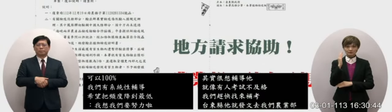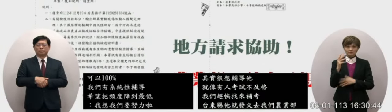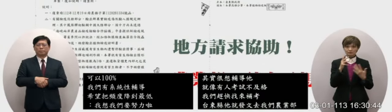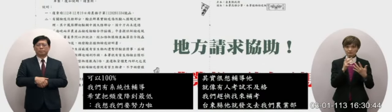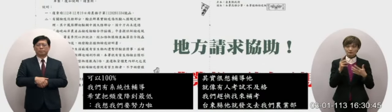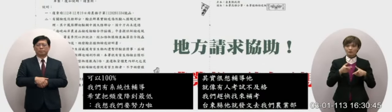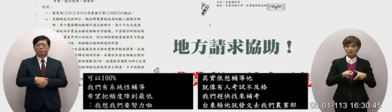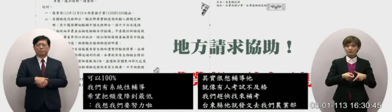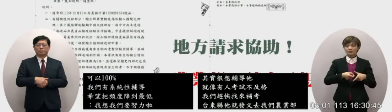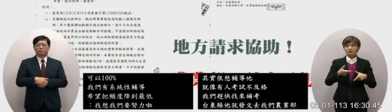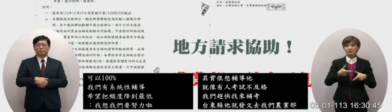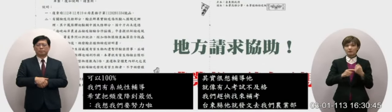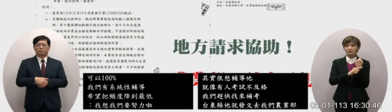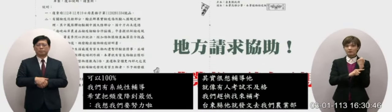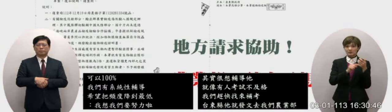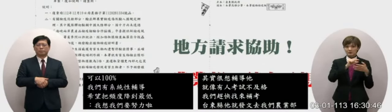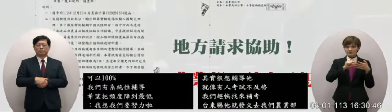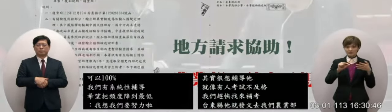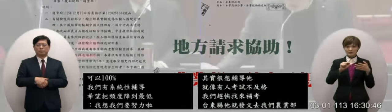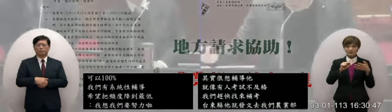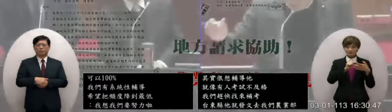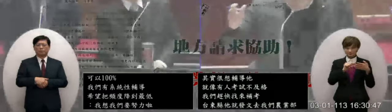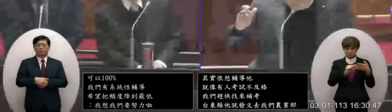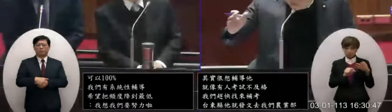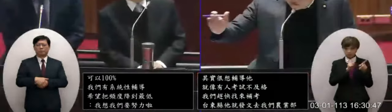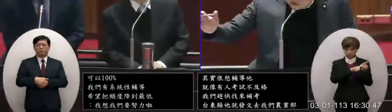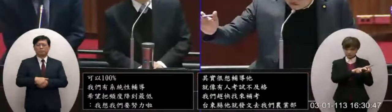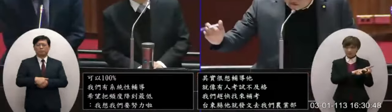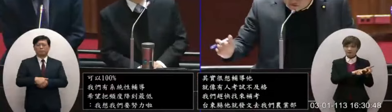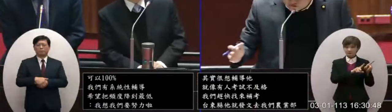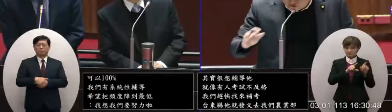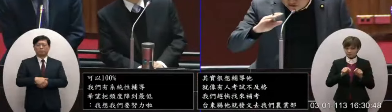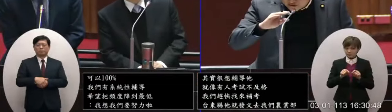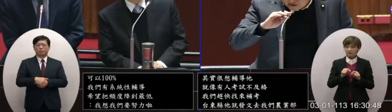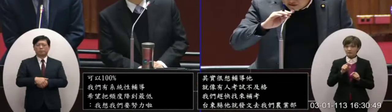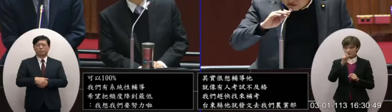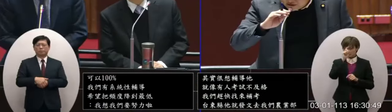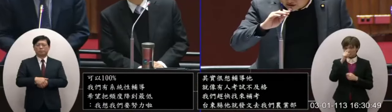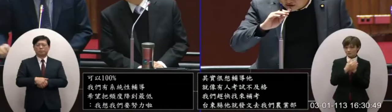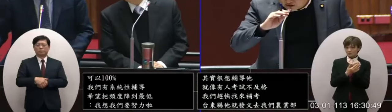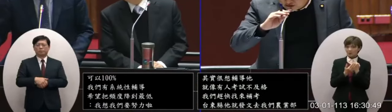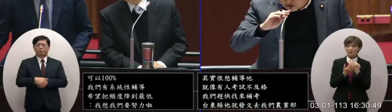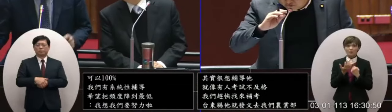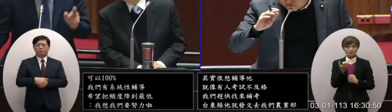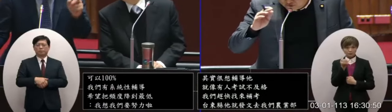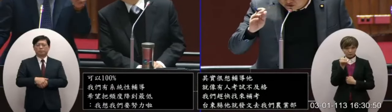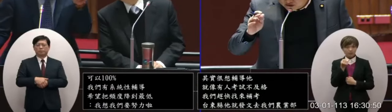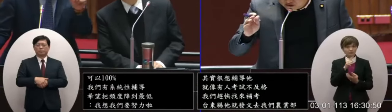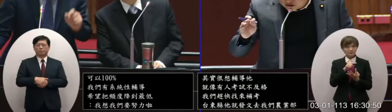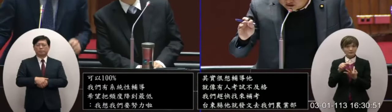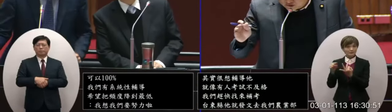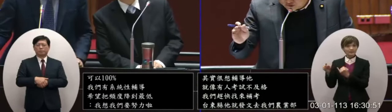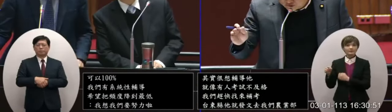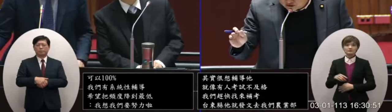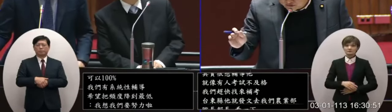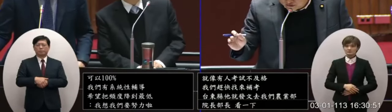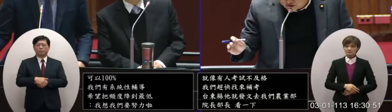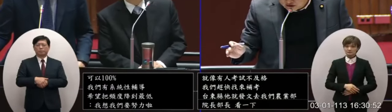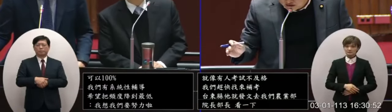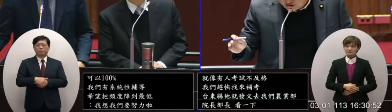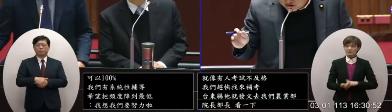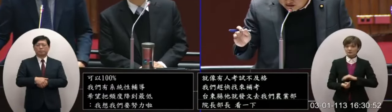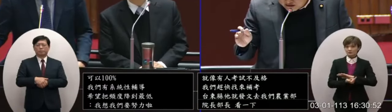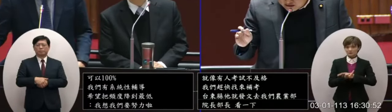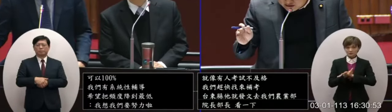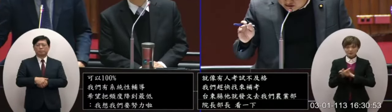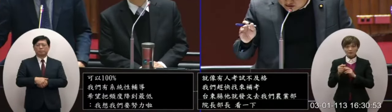七款规定，为确保当事的权益，所以请县府尽洽输出业者包装